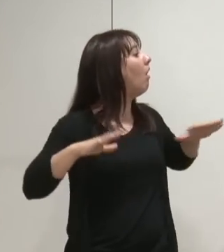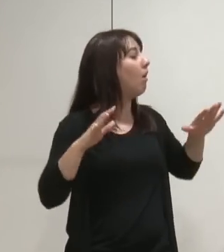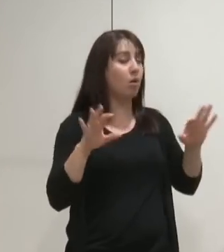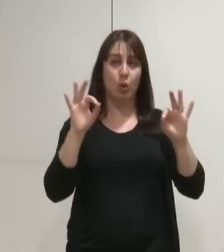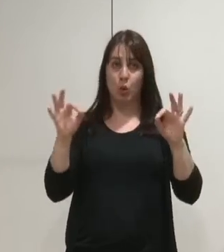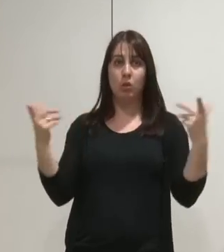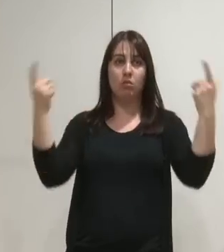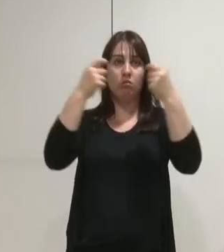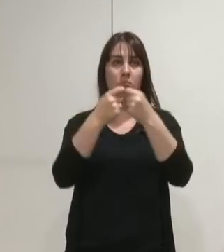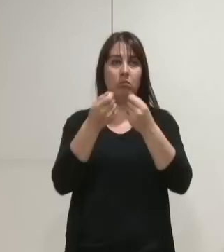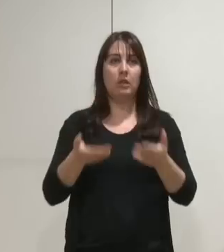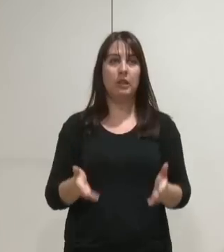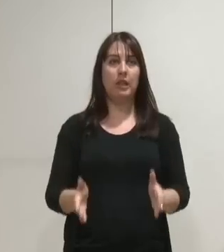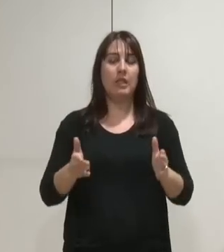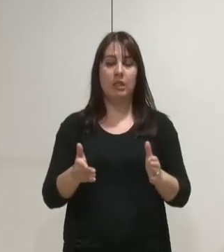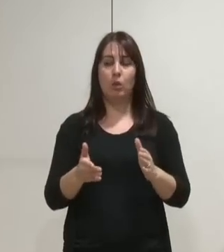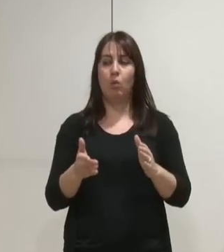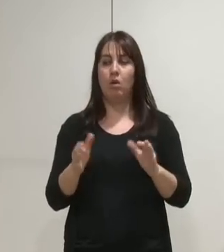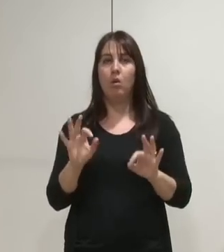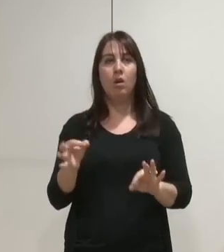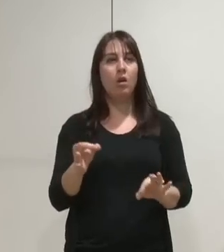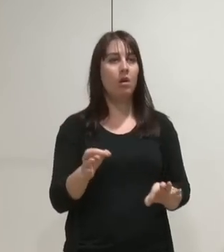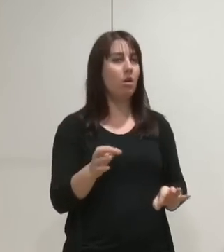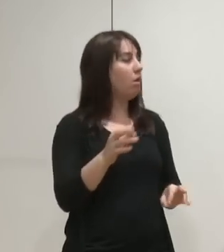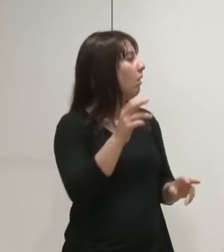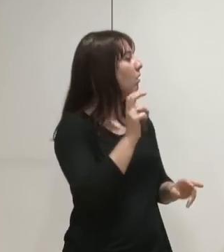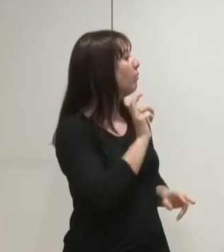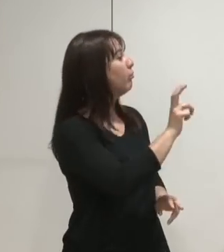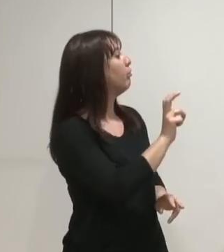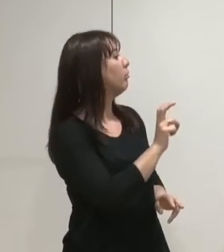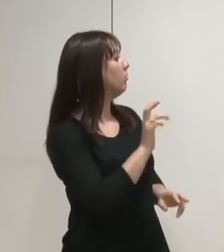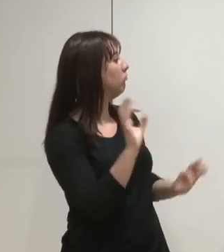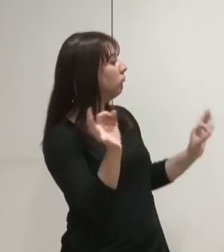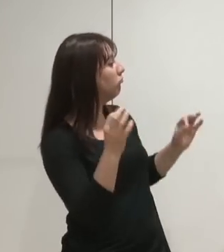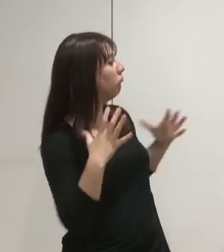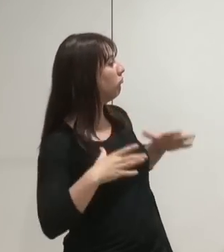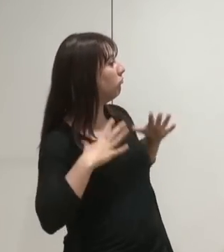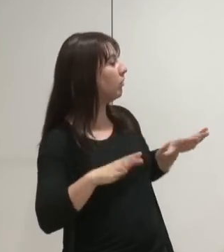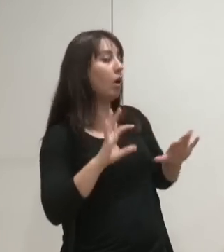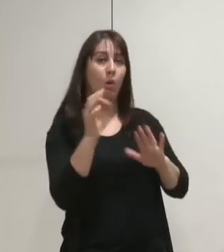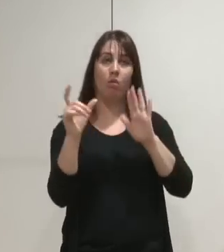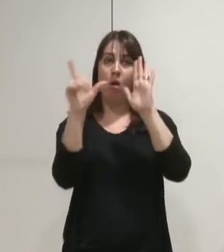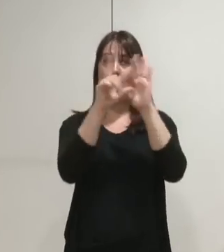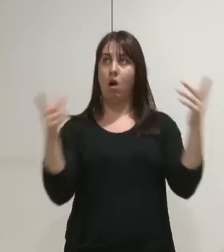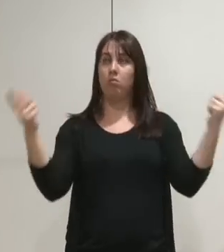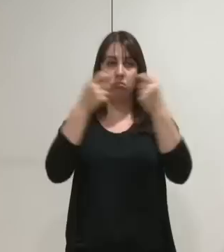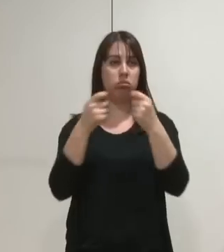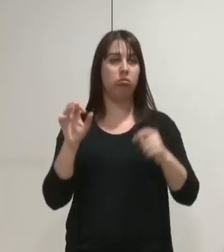à la décision d'entrée d'abord ça respecte la loi totalement et